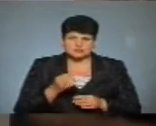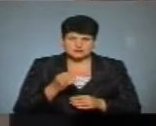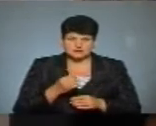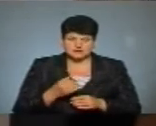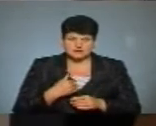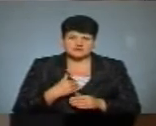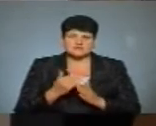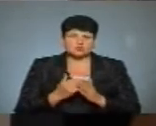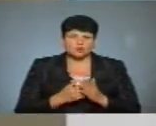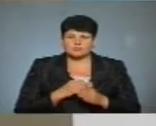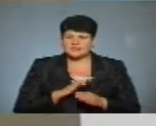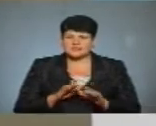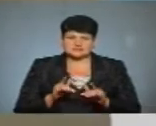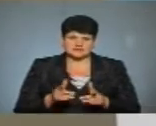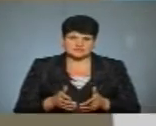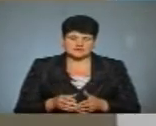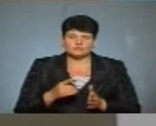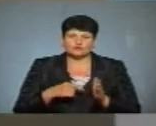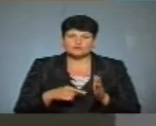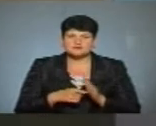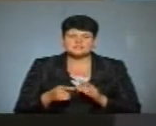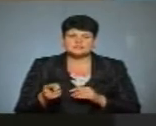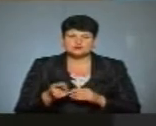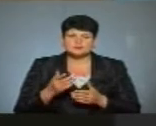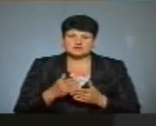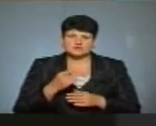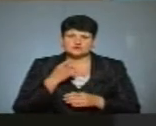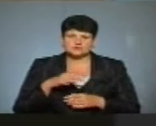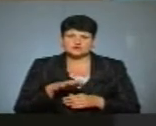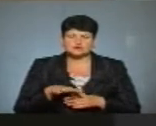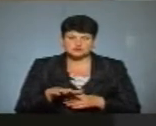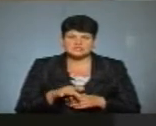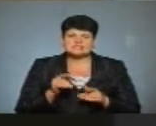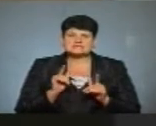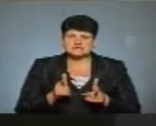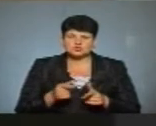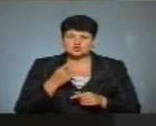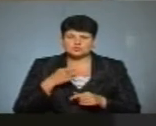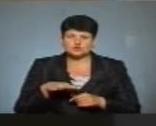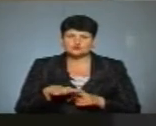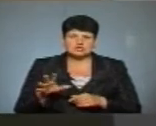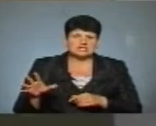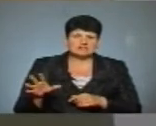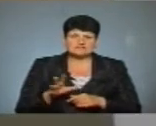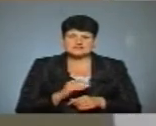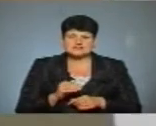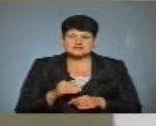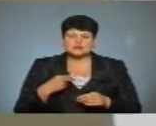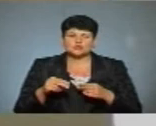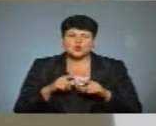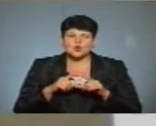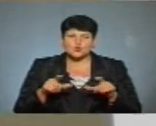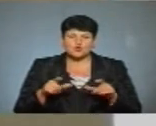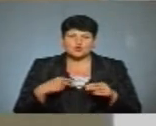З протоколом не згідні. В місті Тернополі введена червона зона. Згідно червоної зони всі торгові